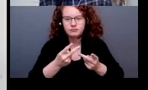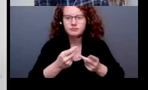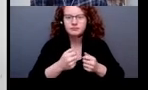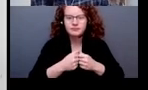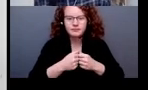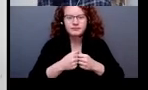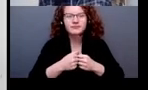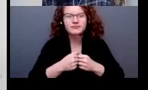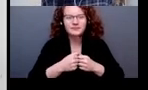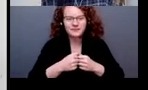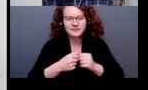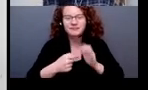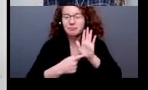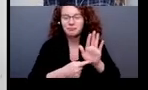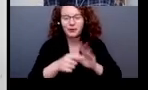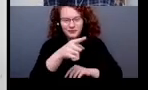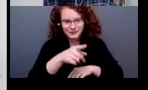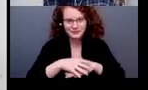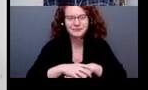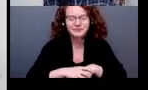tu peux descendre dans le document.